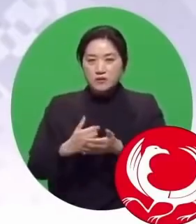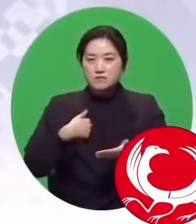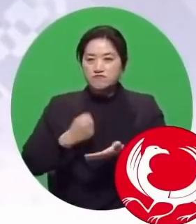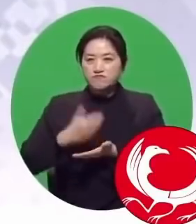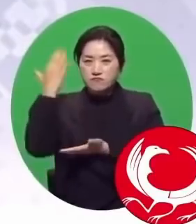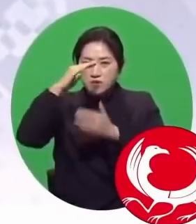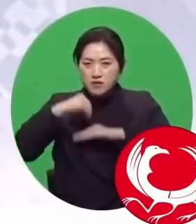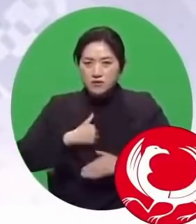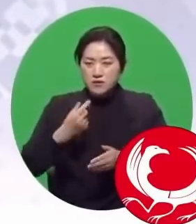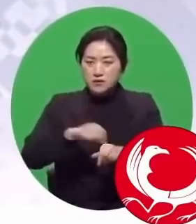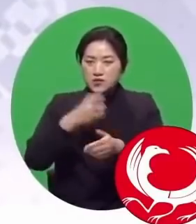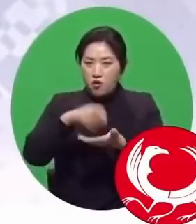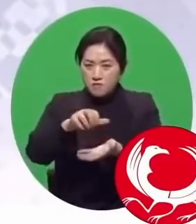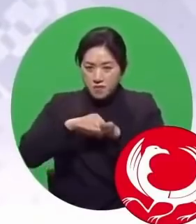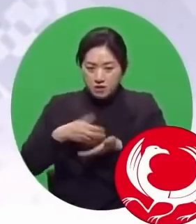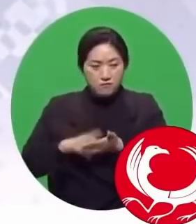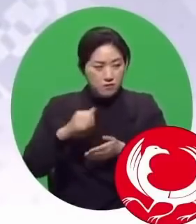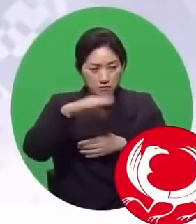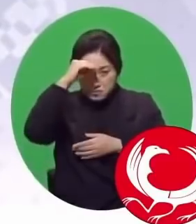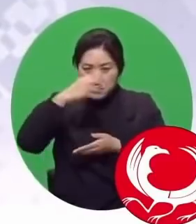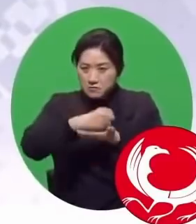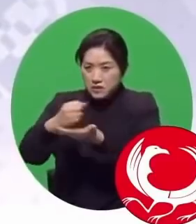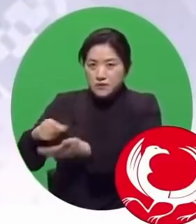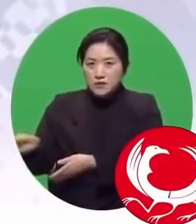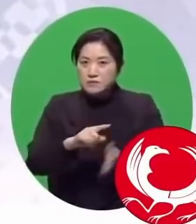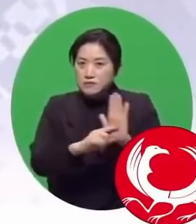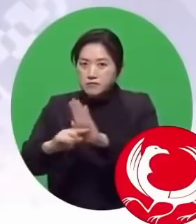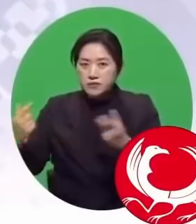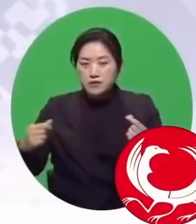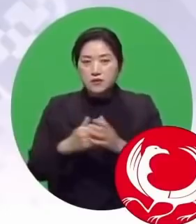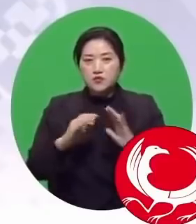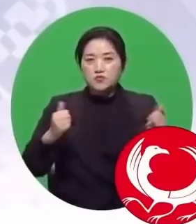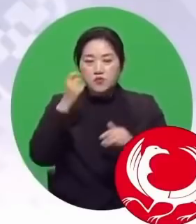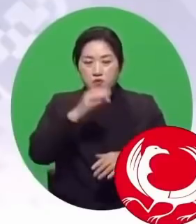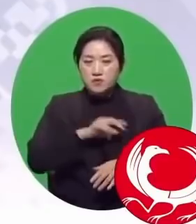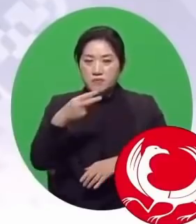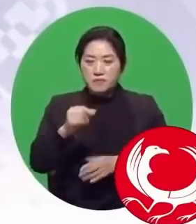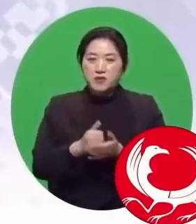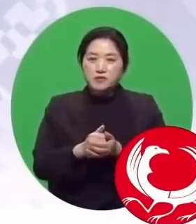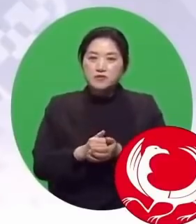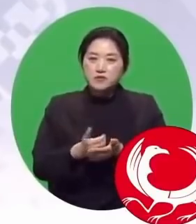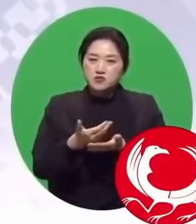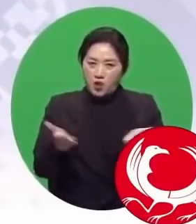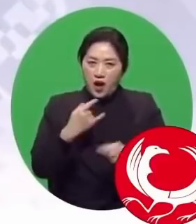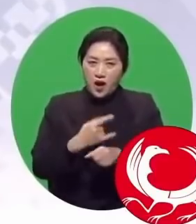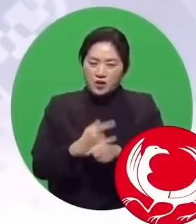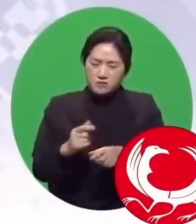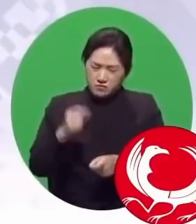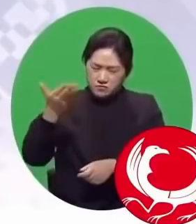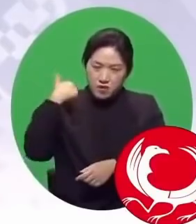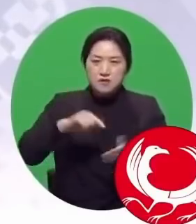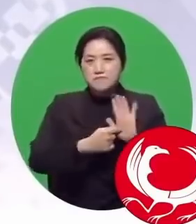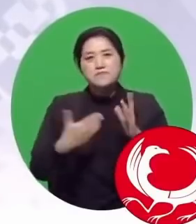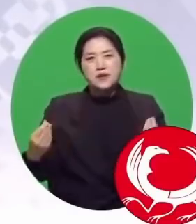그것을 또 여러 후보들이 지금 따라서 하고 있습니다. 또 군인들 월급 200만 원씩 주겠다는 것도 이미